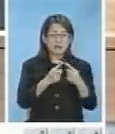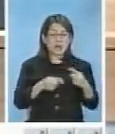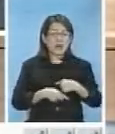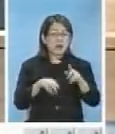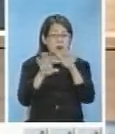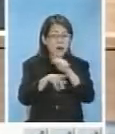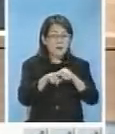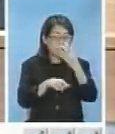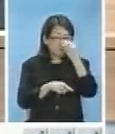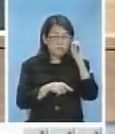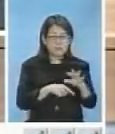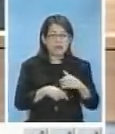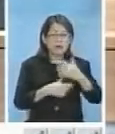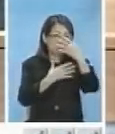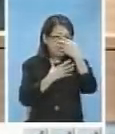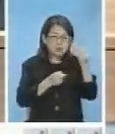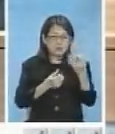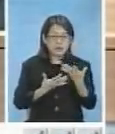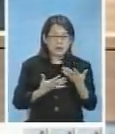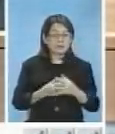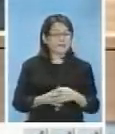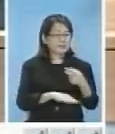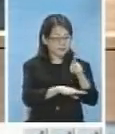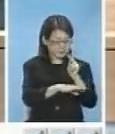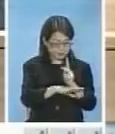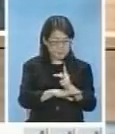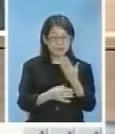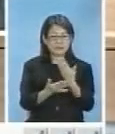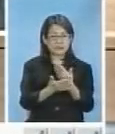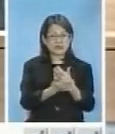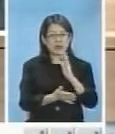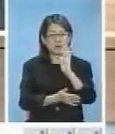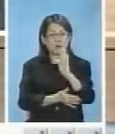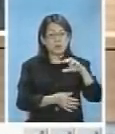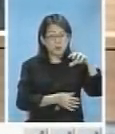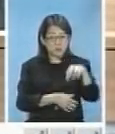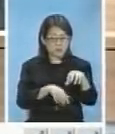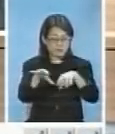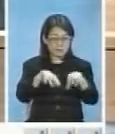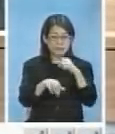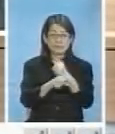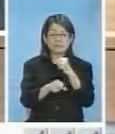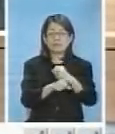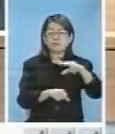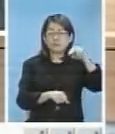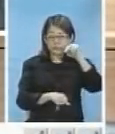รรมท่านประธานที่เคารพครับงบของกรมชลประทานได้วางงบประมาณไว้